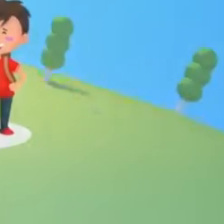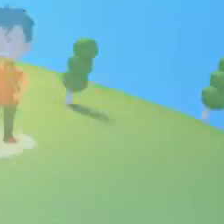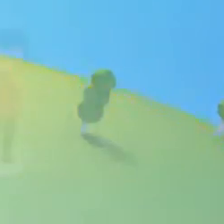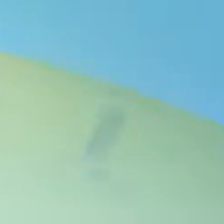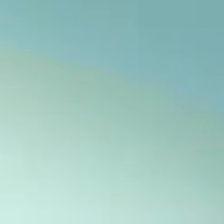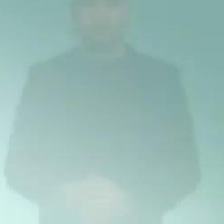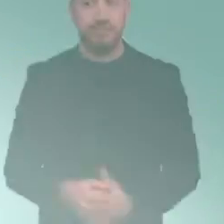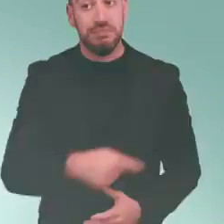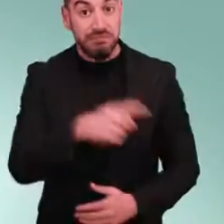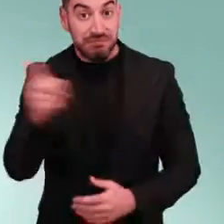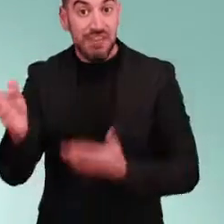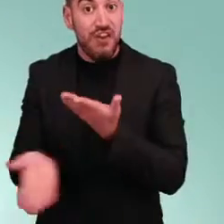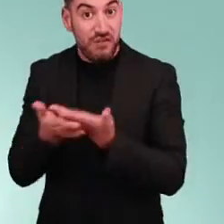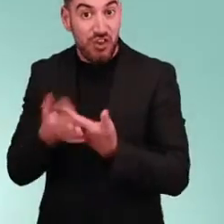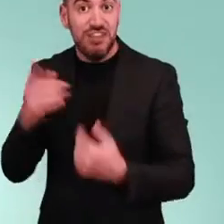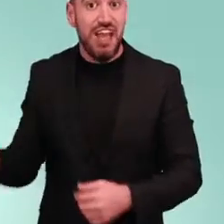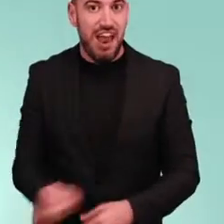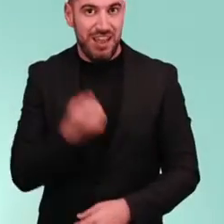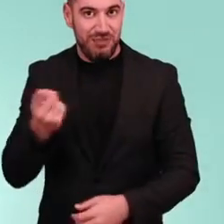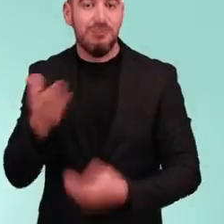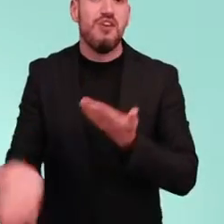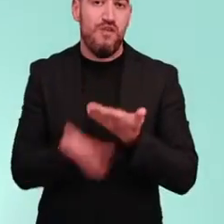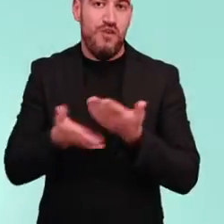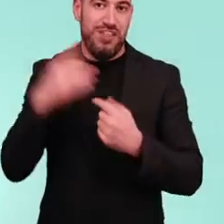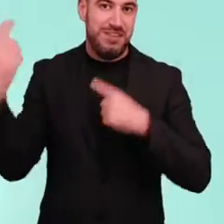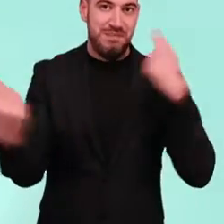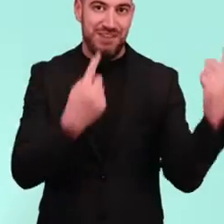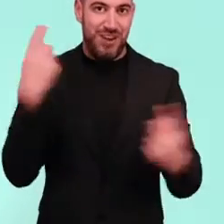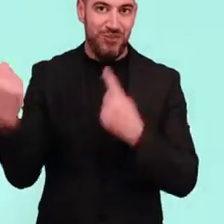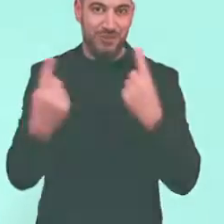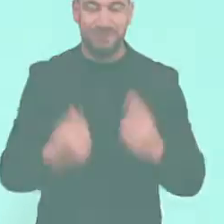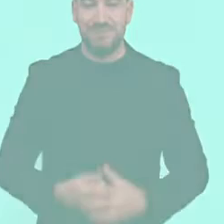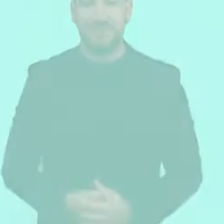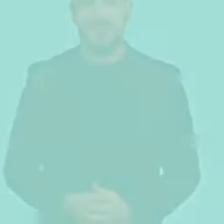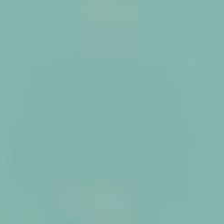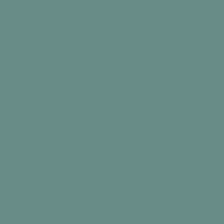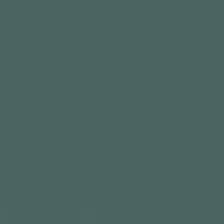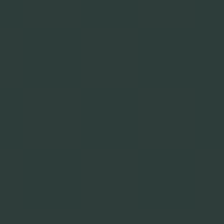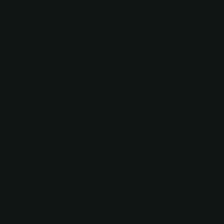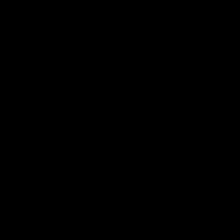Δώσε τροφή στην ανακύκλωση, δώσε δύναμη στο περιβάλλον.